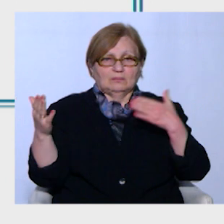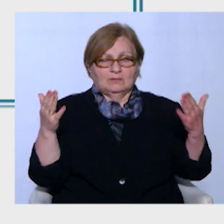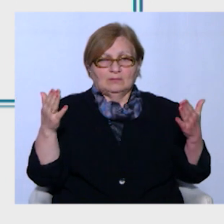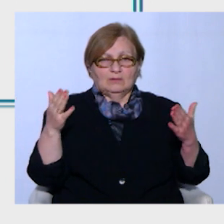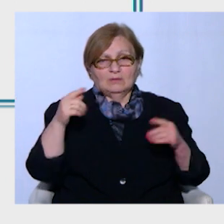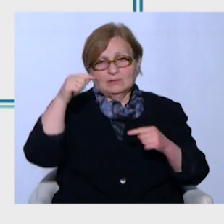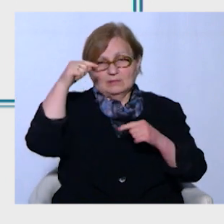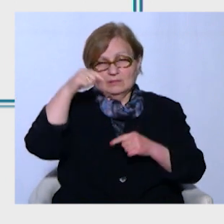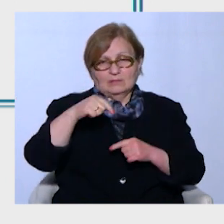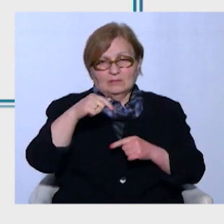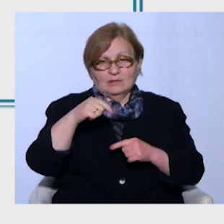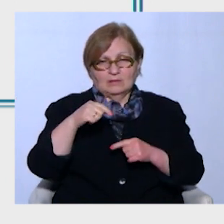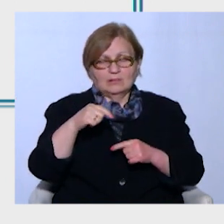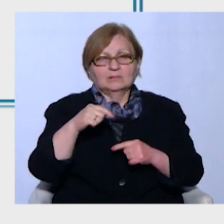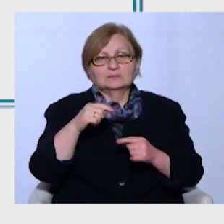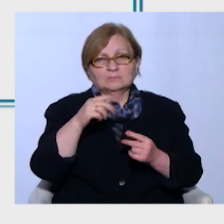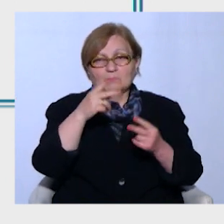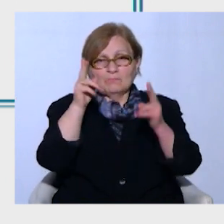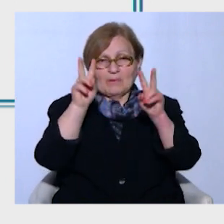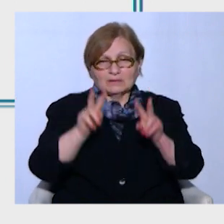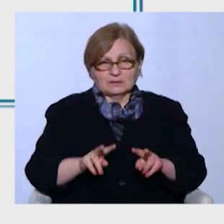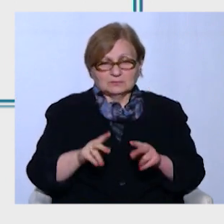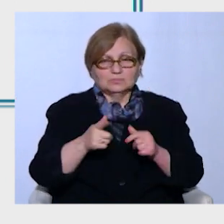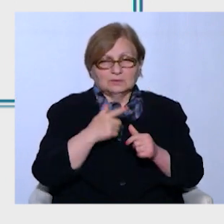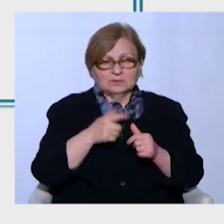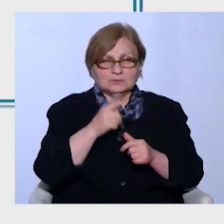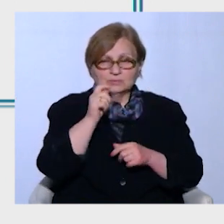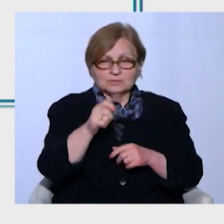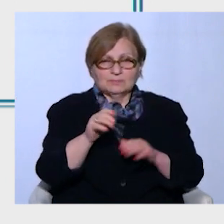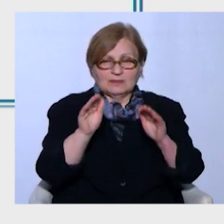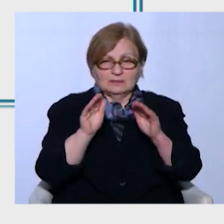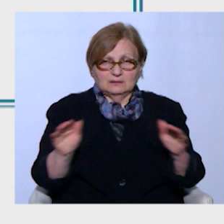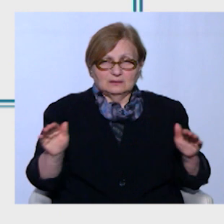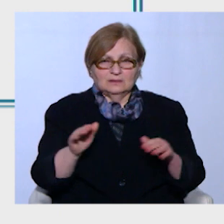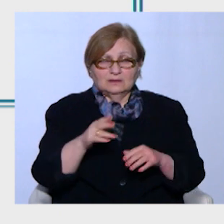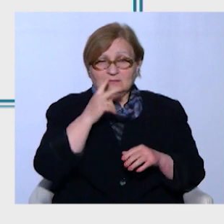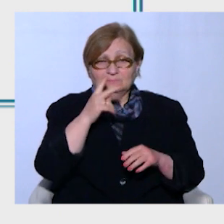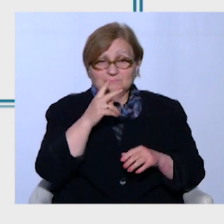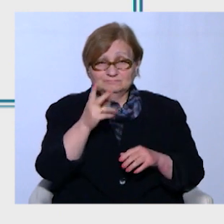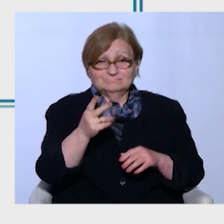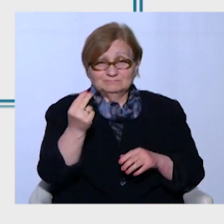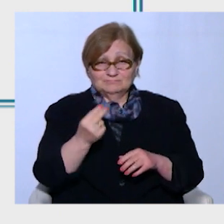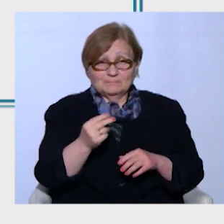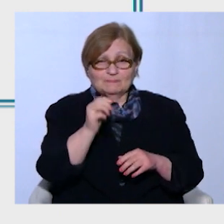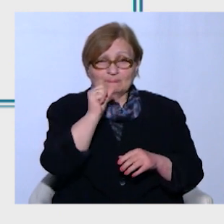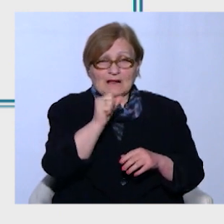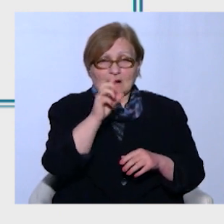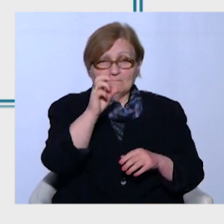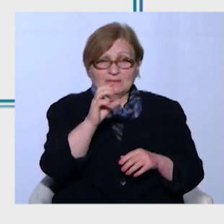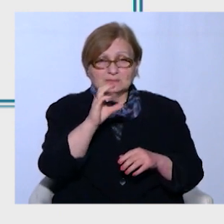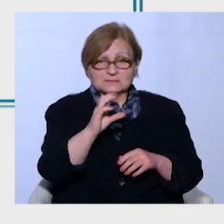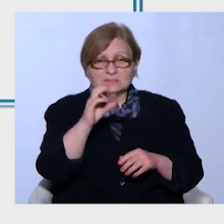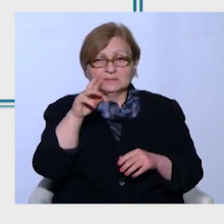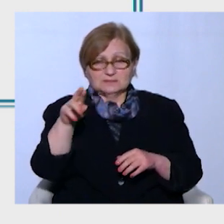და დანარჩენი ორი არ არის პარალელური, ეწოდება ტრაპეცია. აი მოცემულია მარჯვნივ ნახაზე A, B, C, D